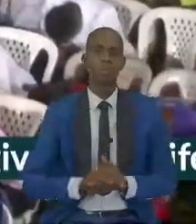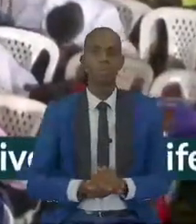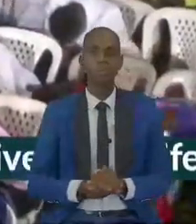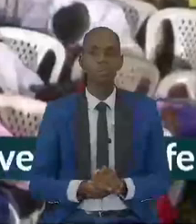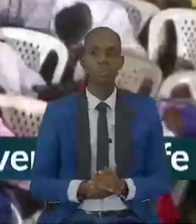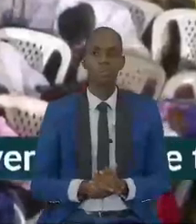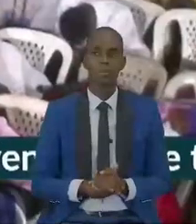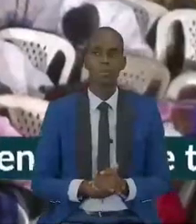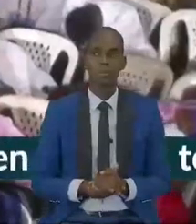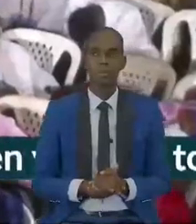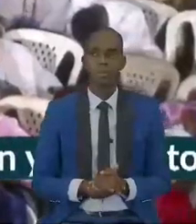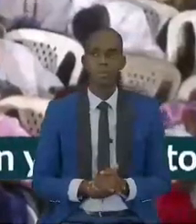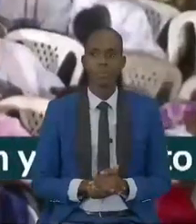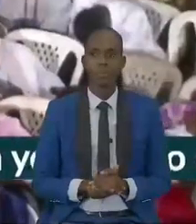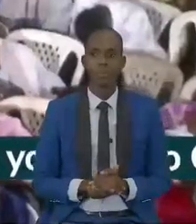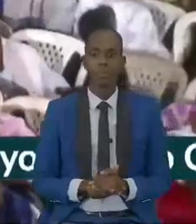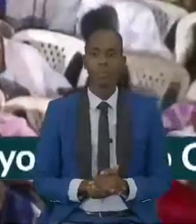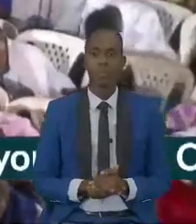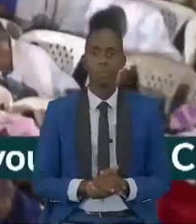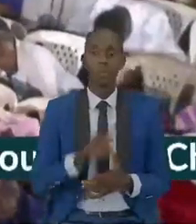cela va vous aider dans la vie